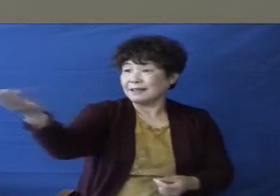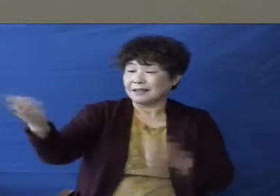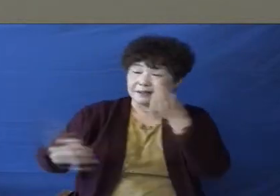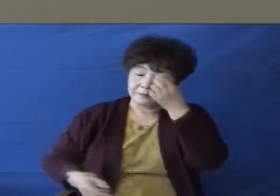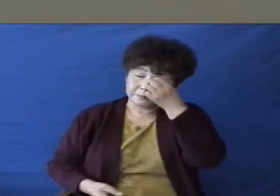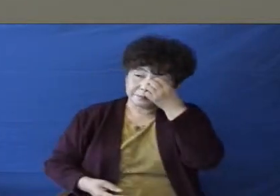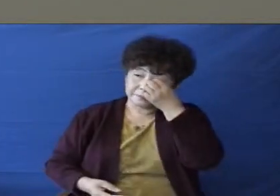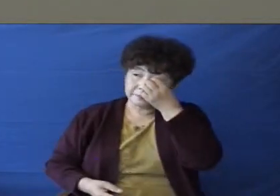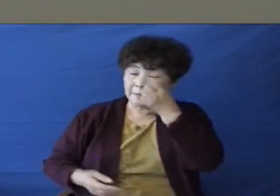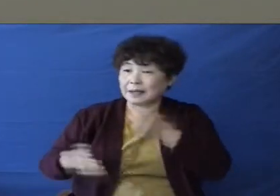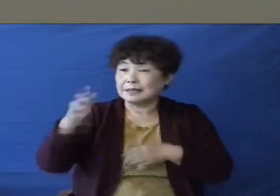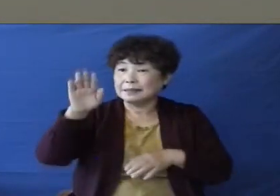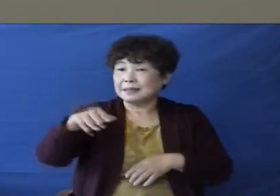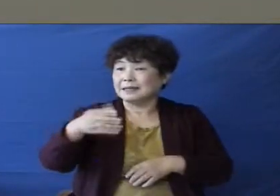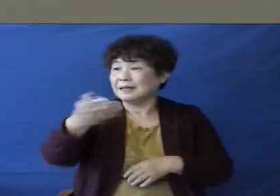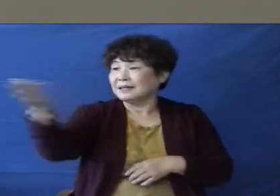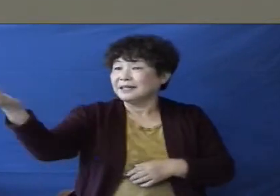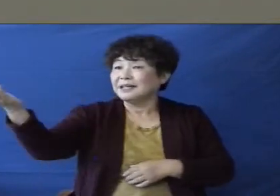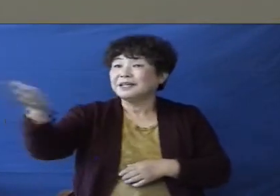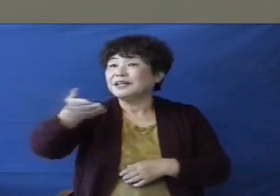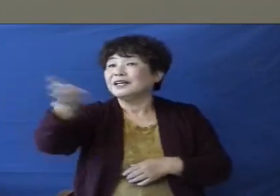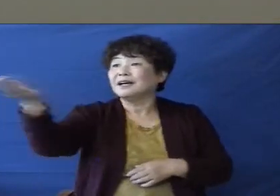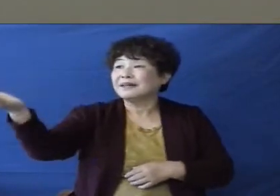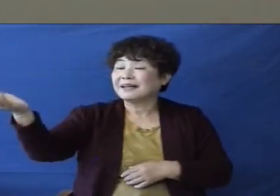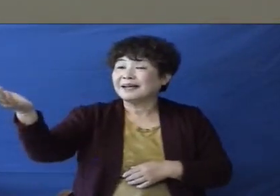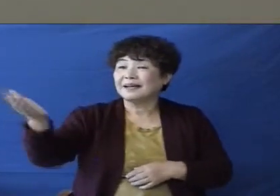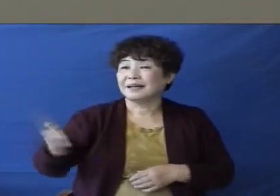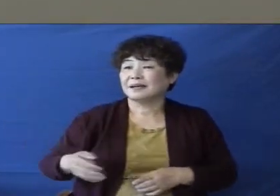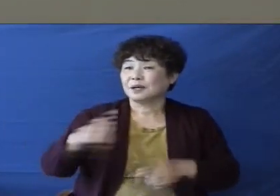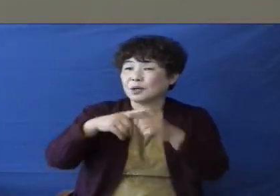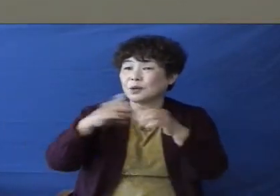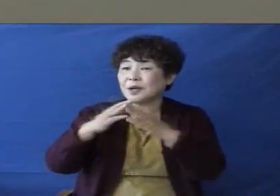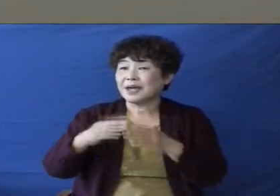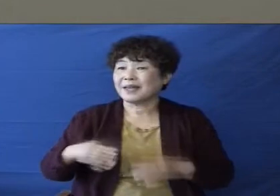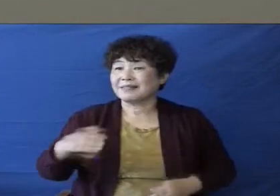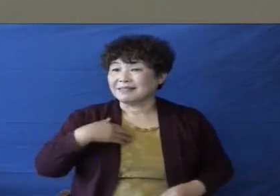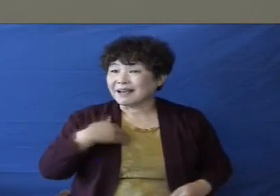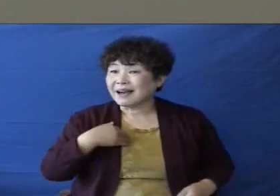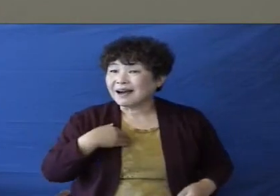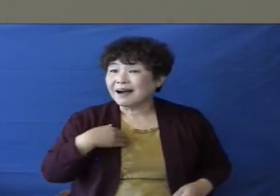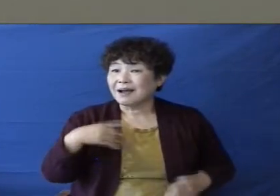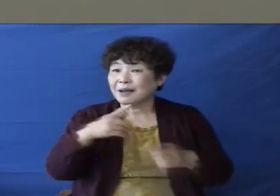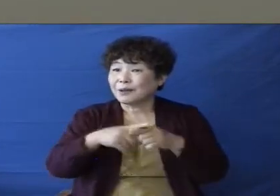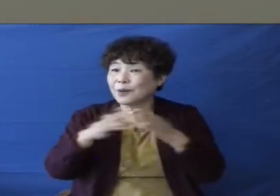주님의 시각을 갖기를 주권 합니다 여러분 혹시 두고 무시하는 사람이 있으십니까